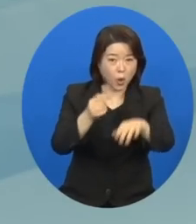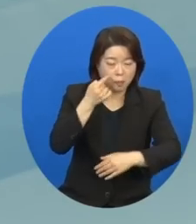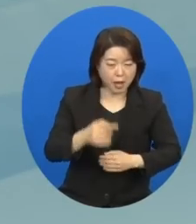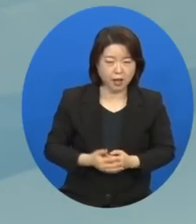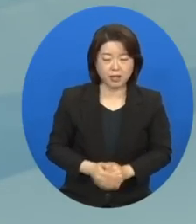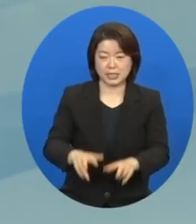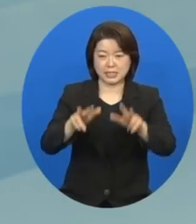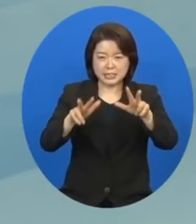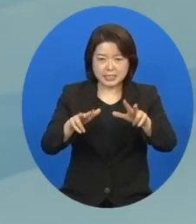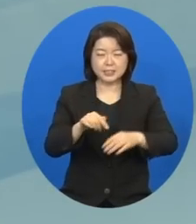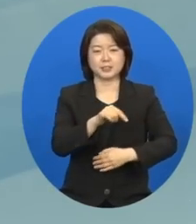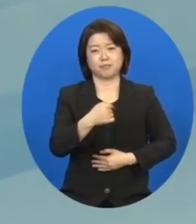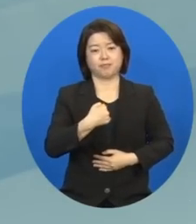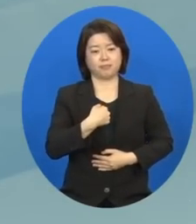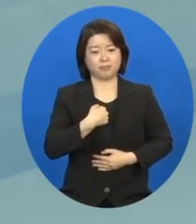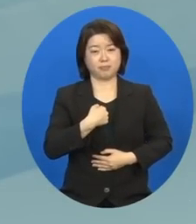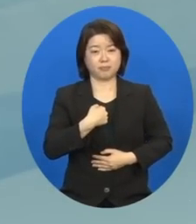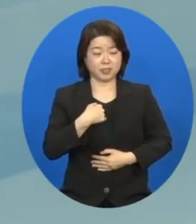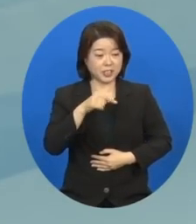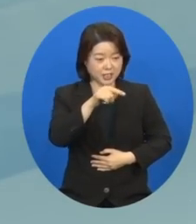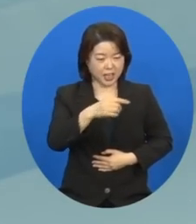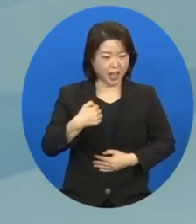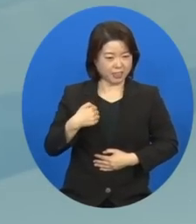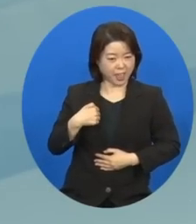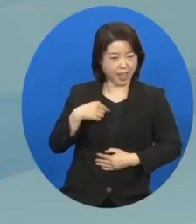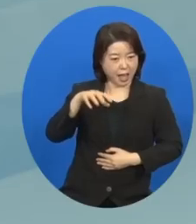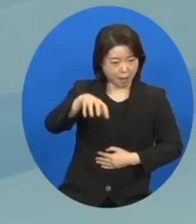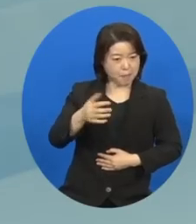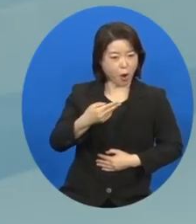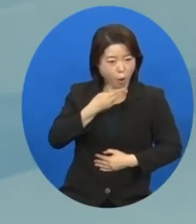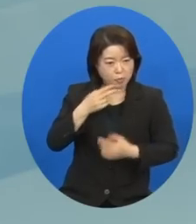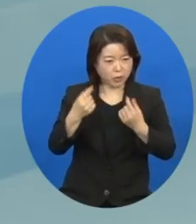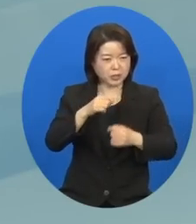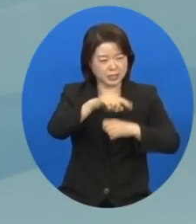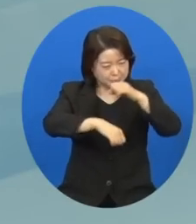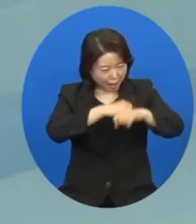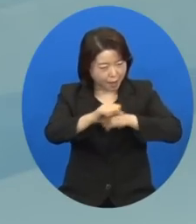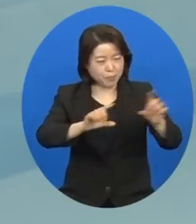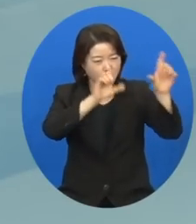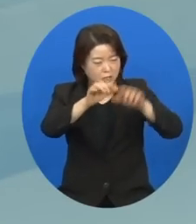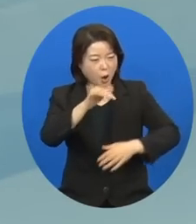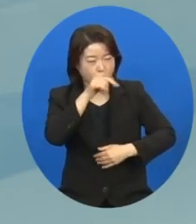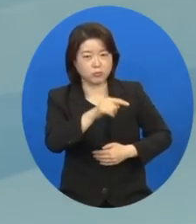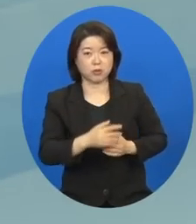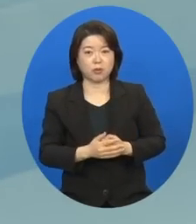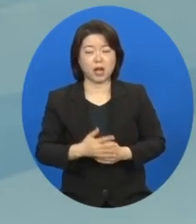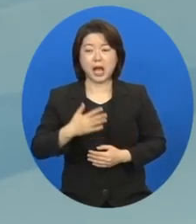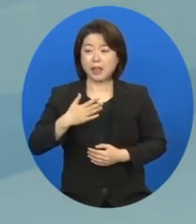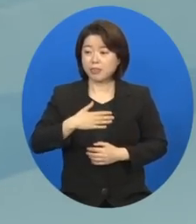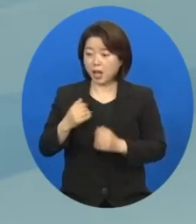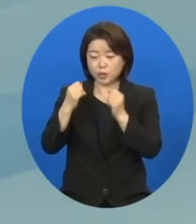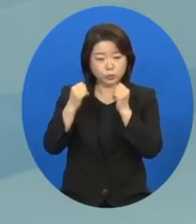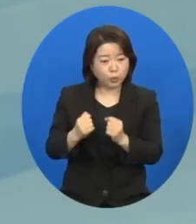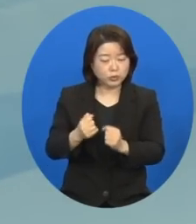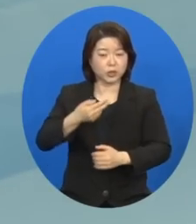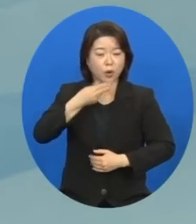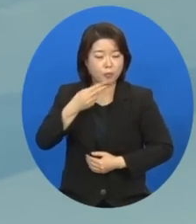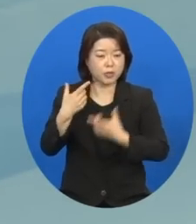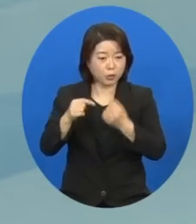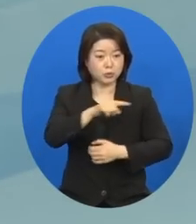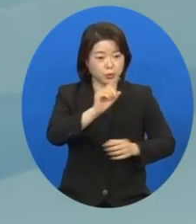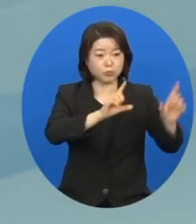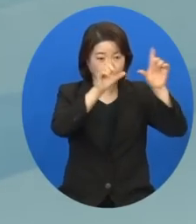마치 내가 내 앞에 없는 것처럼 살고 있다. 너의 삶은 내가 존재하지 않는 것처럼 지금 살고